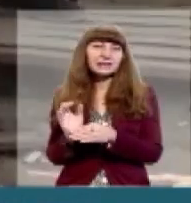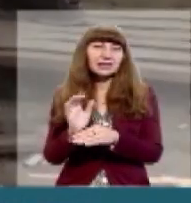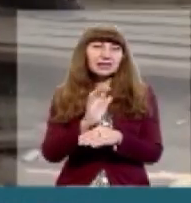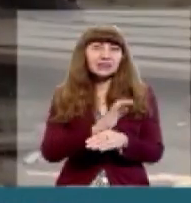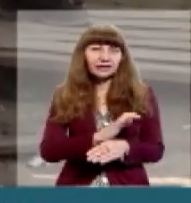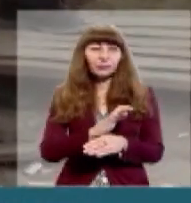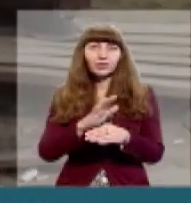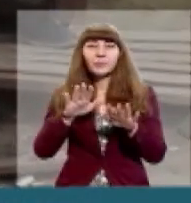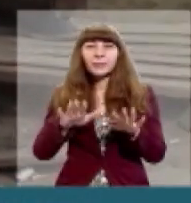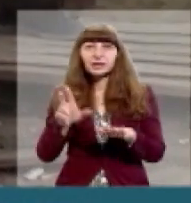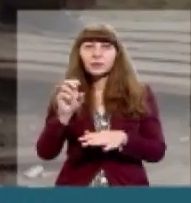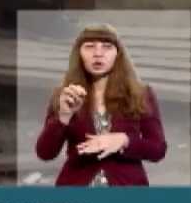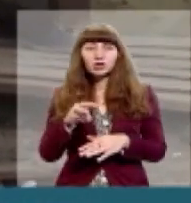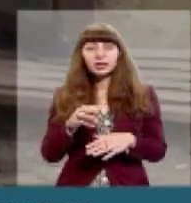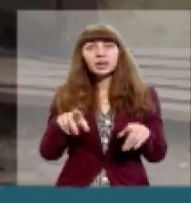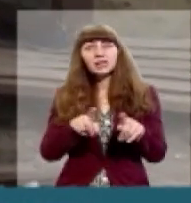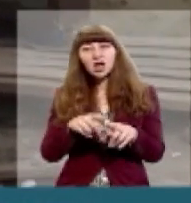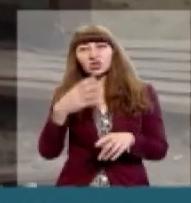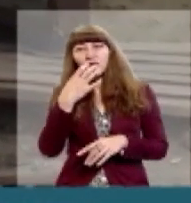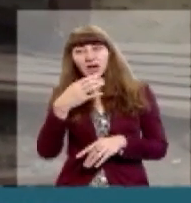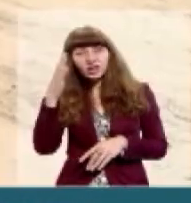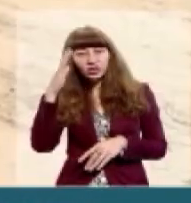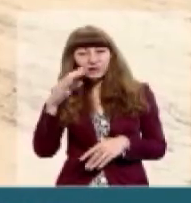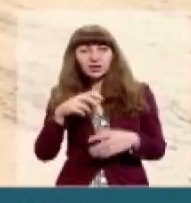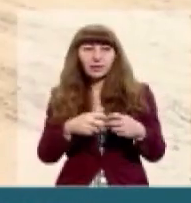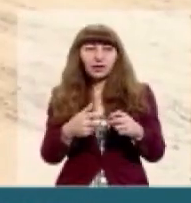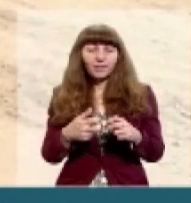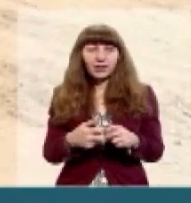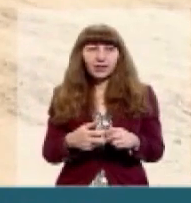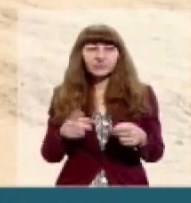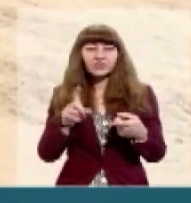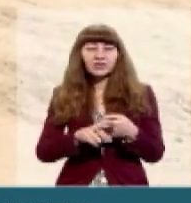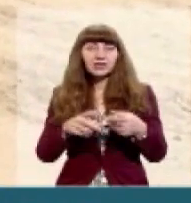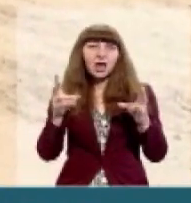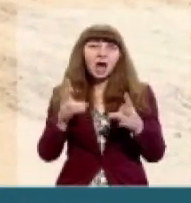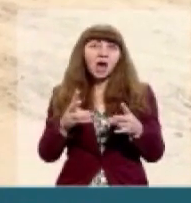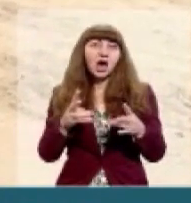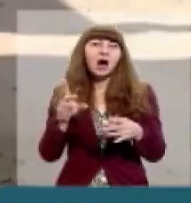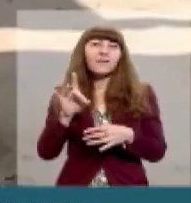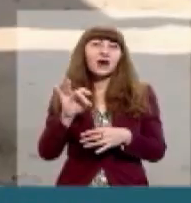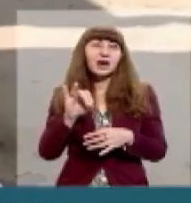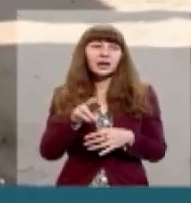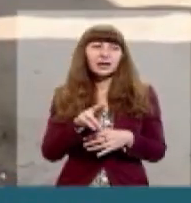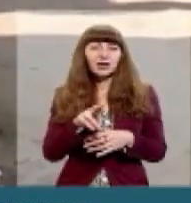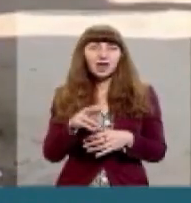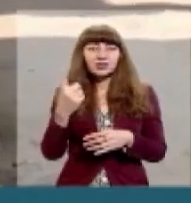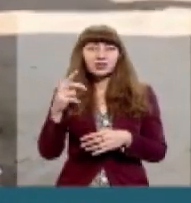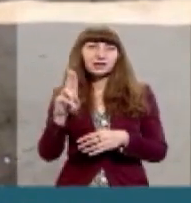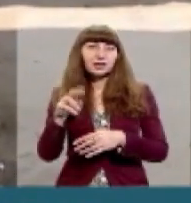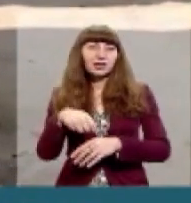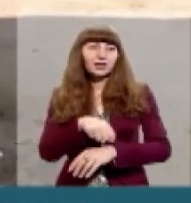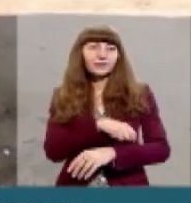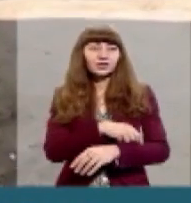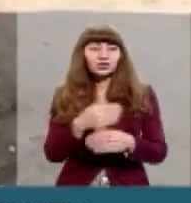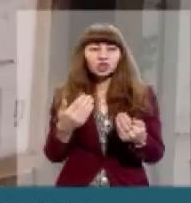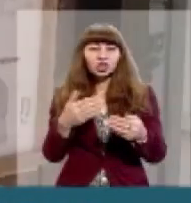Құмар Ақсақалов тұрғындарды алаңдатқан ыстық су мәселесіне де тоқталды. Былтыр магистральді құбырдағы болған апатқа байланысты қазір оның 1